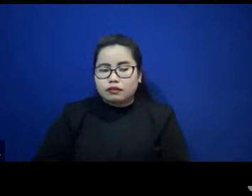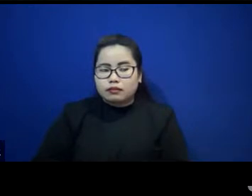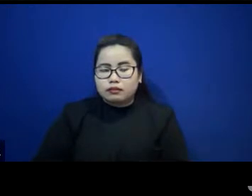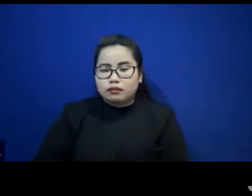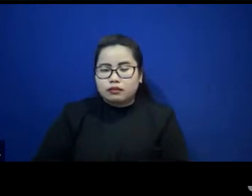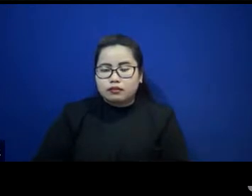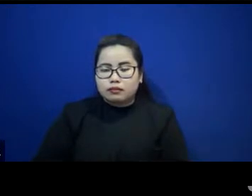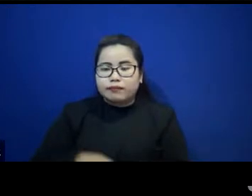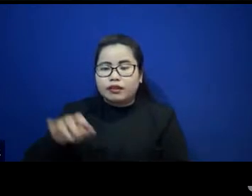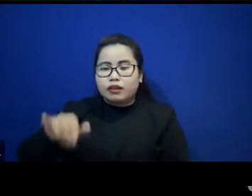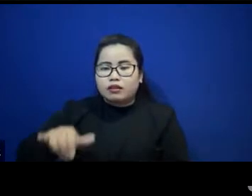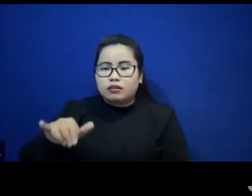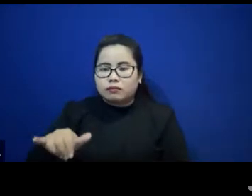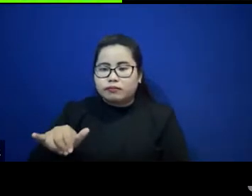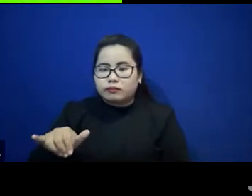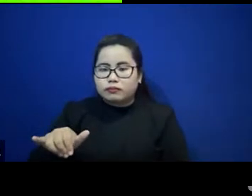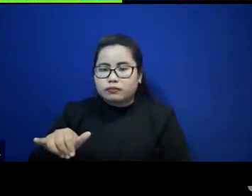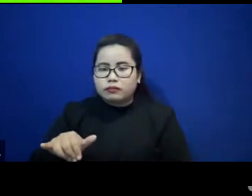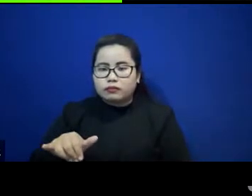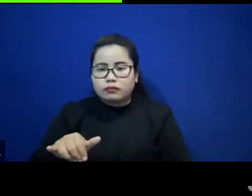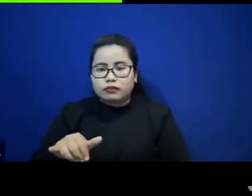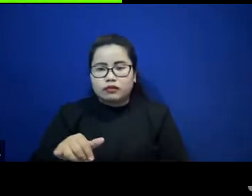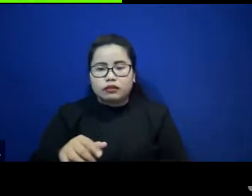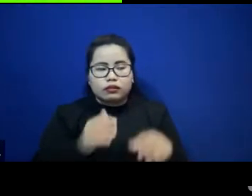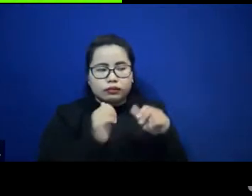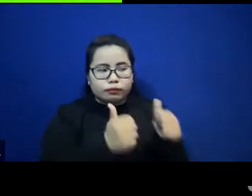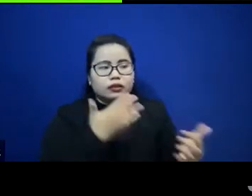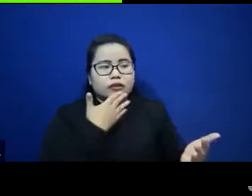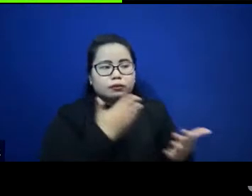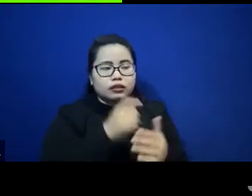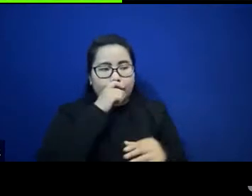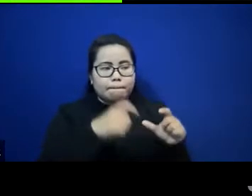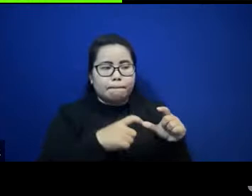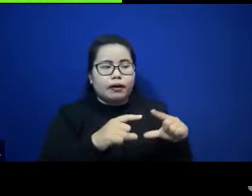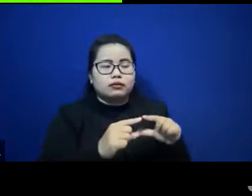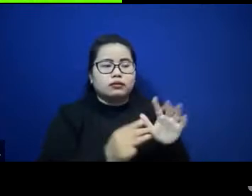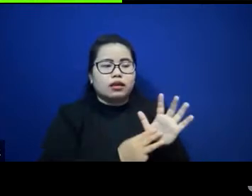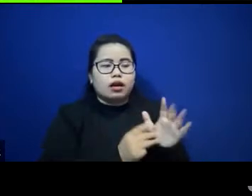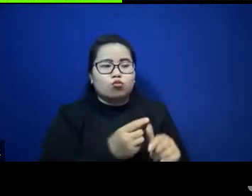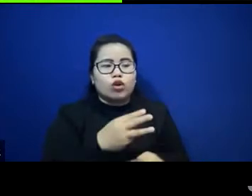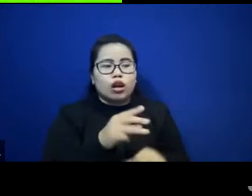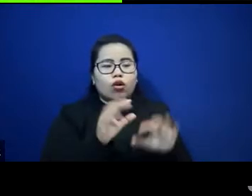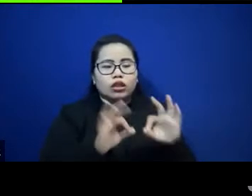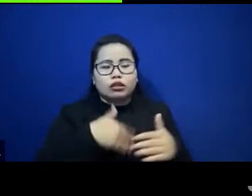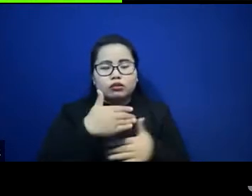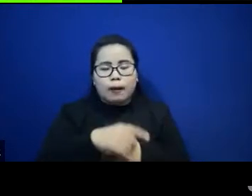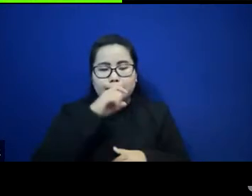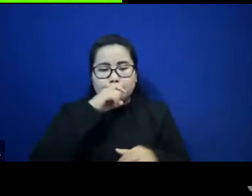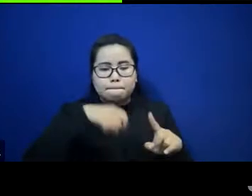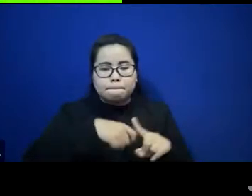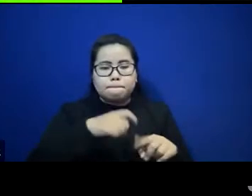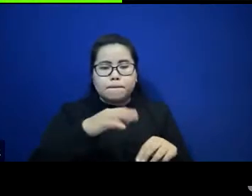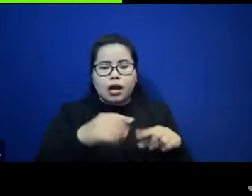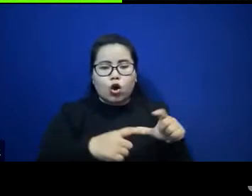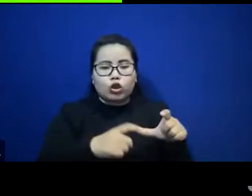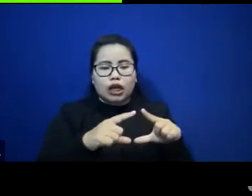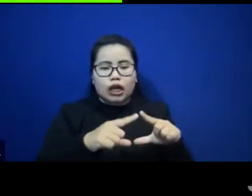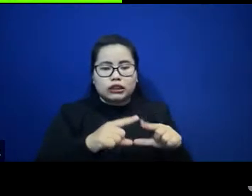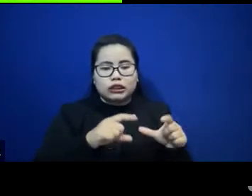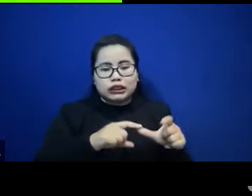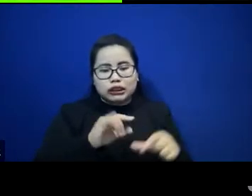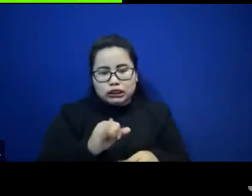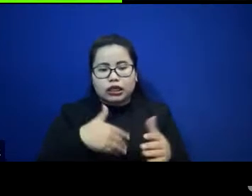ya Iya baik terima kasih Pak Samuel mungkin bisa Kosasih dan kemudian kepada